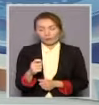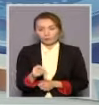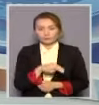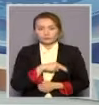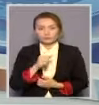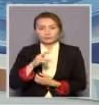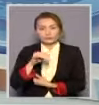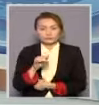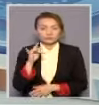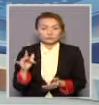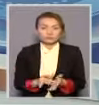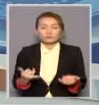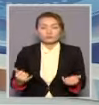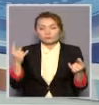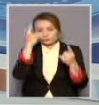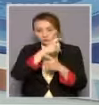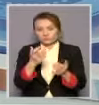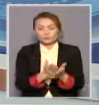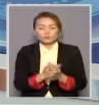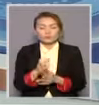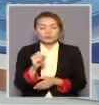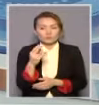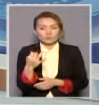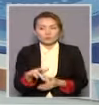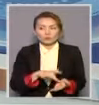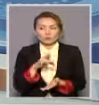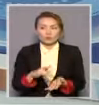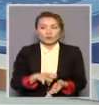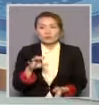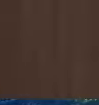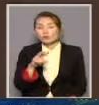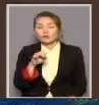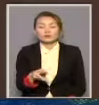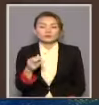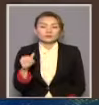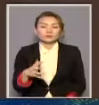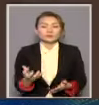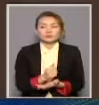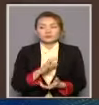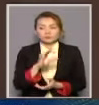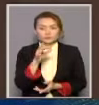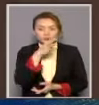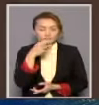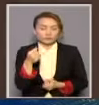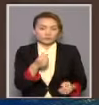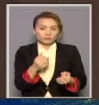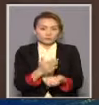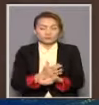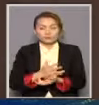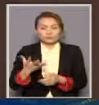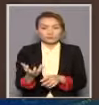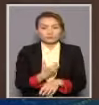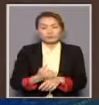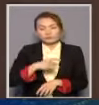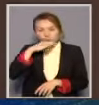от 1 к области сообщает пресс-служба акима области булат temirov пятикратный чемпион советского союза по боксу семикратный чемпион